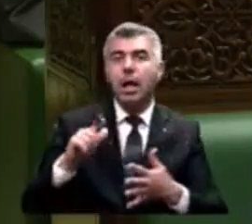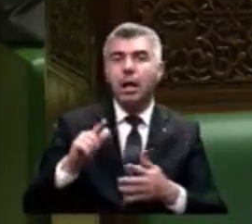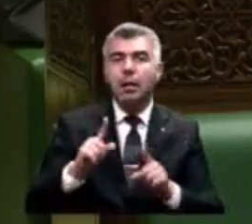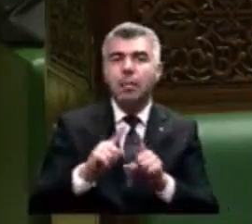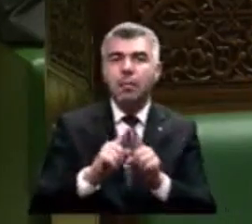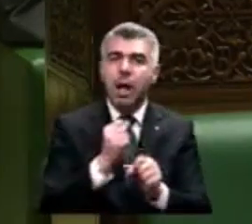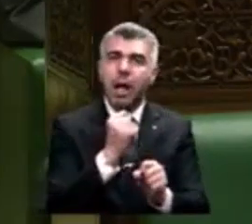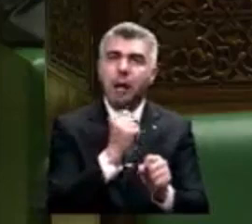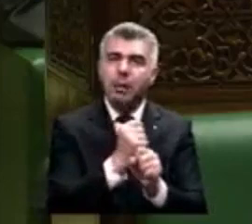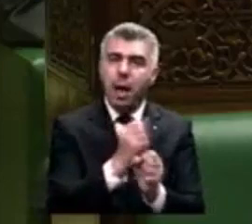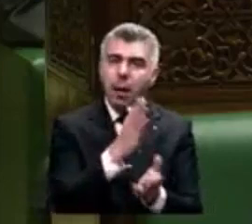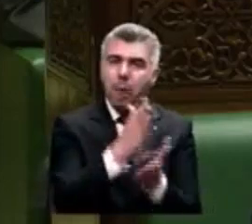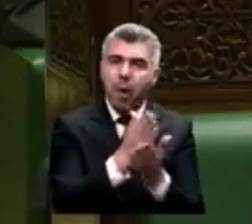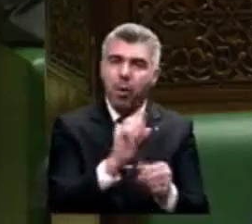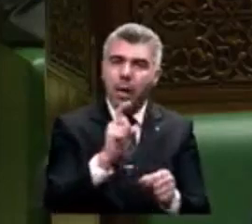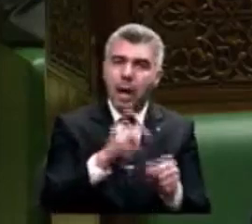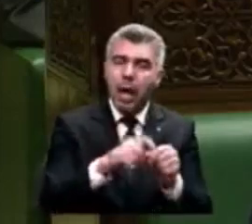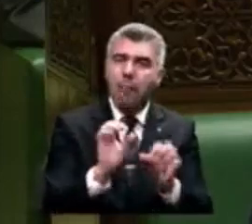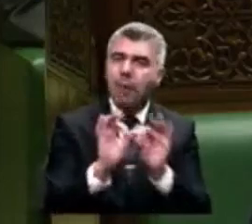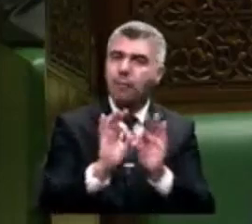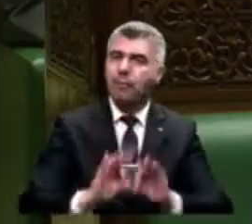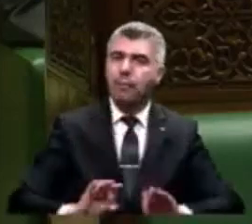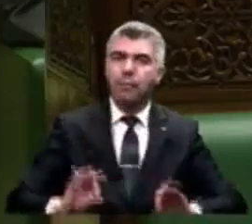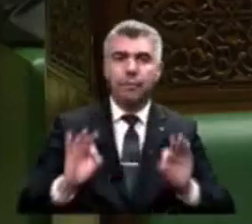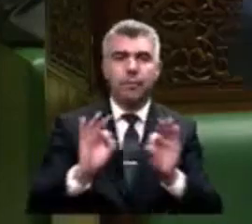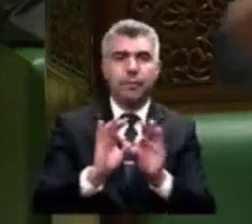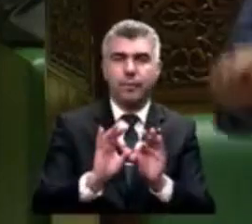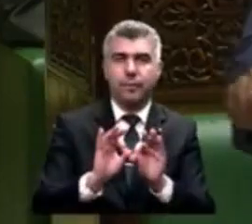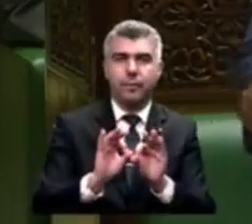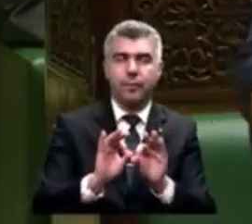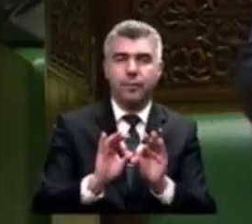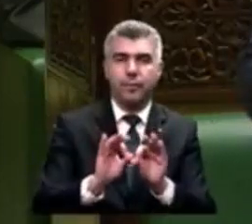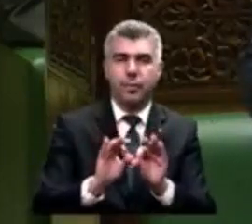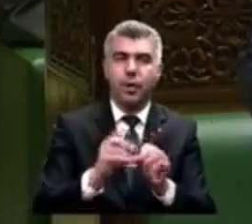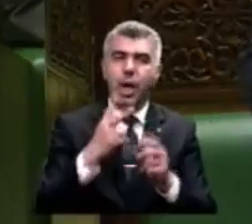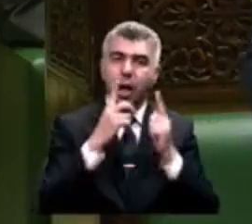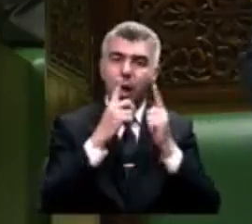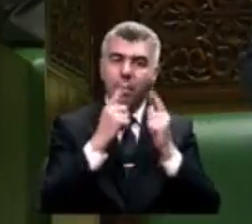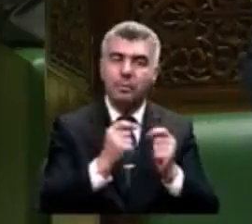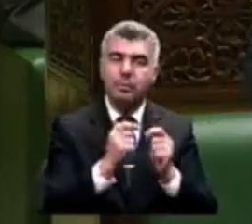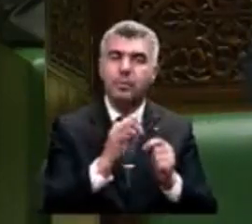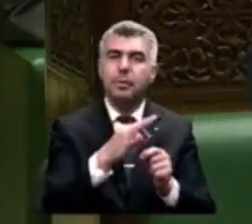العمل النقابي سيد الوزير، وفيه مس بمصداقيه النقابات، وحنا شفنا النتيجه.